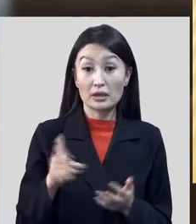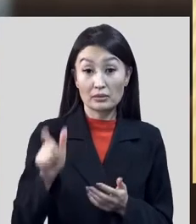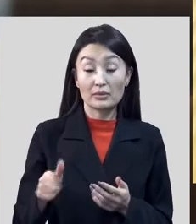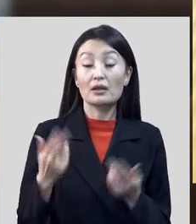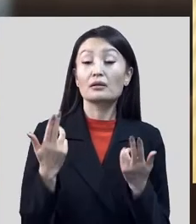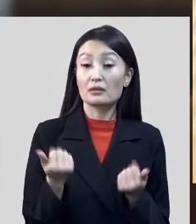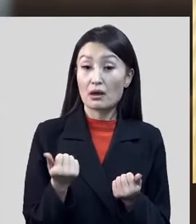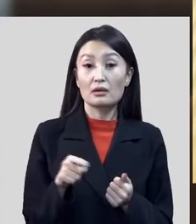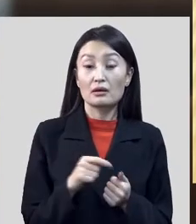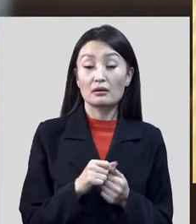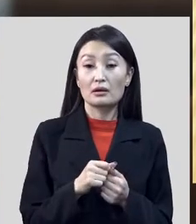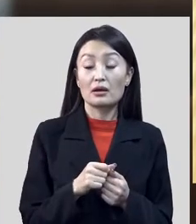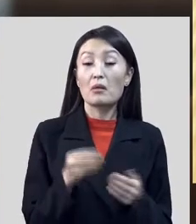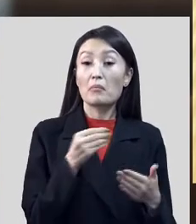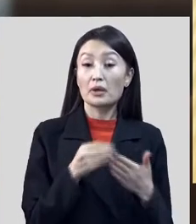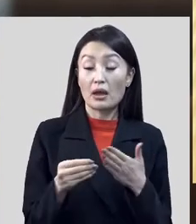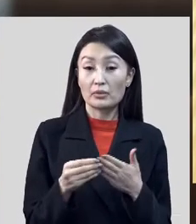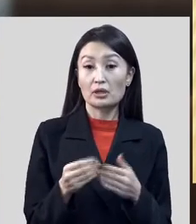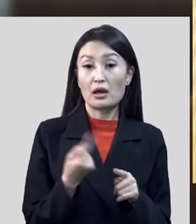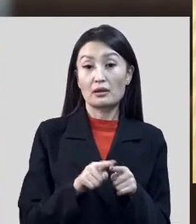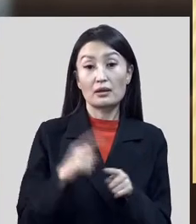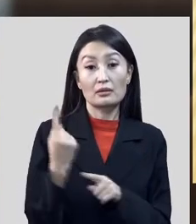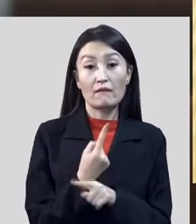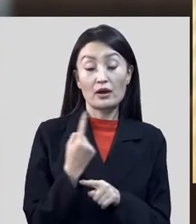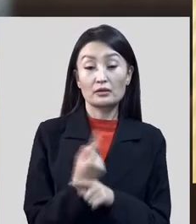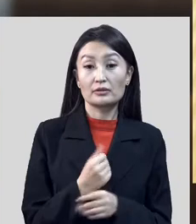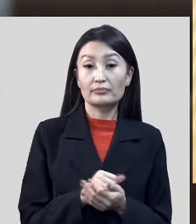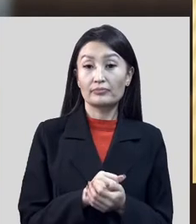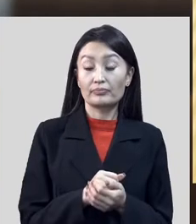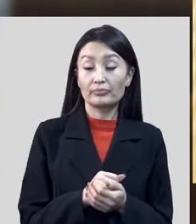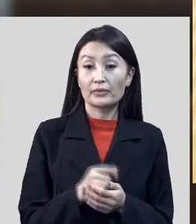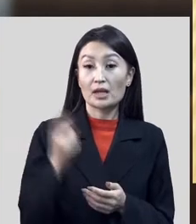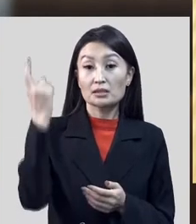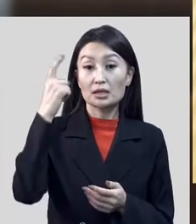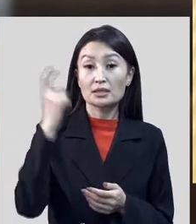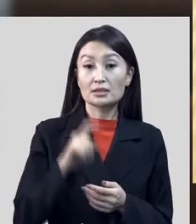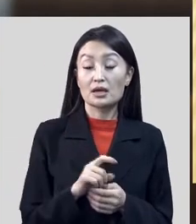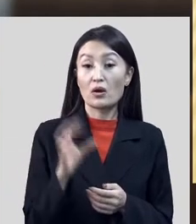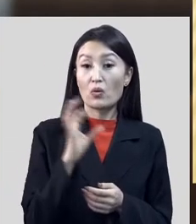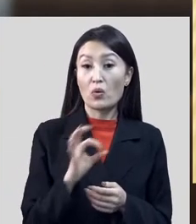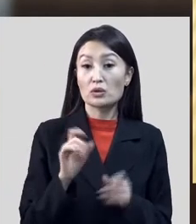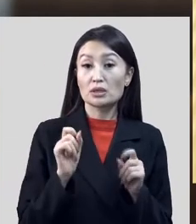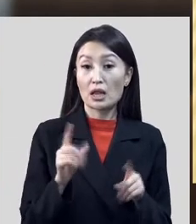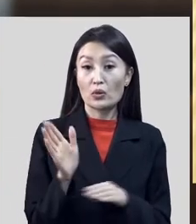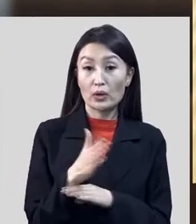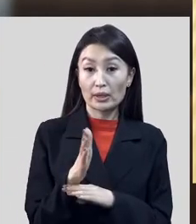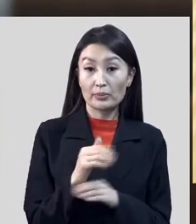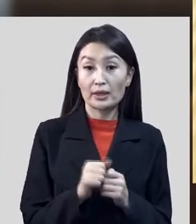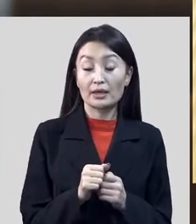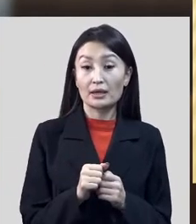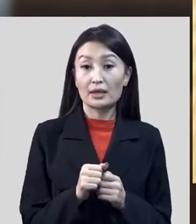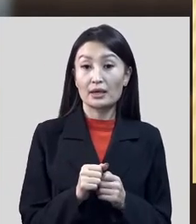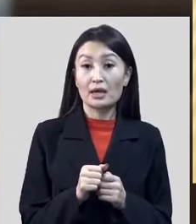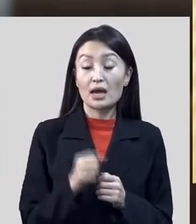так как она приобрела данный товар сказка о золотой рыбке